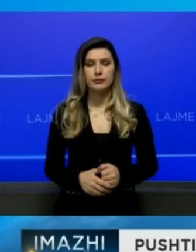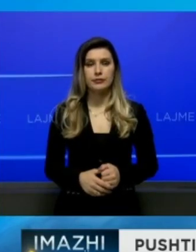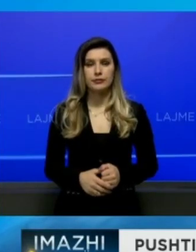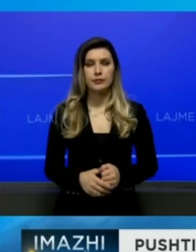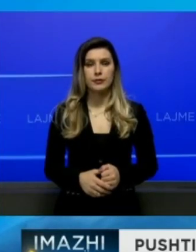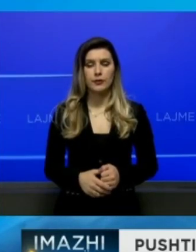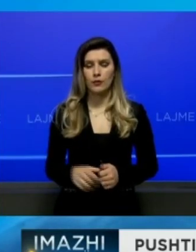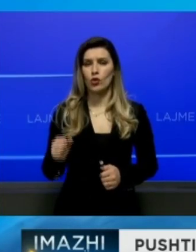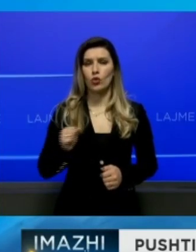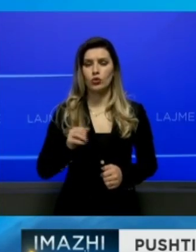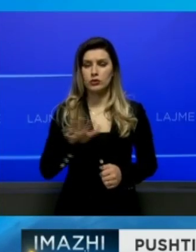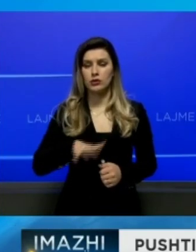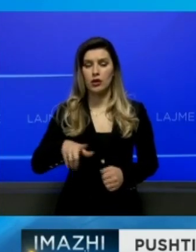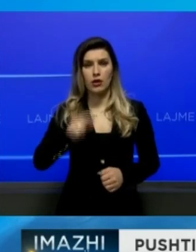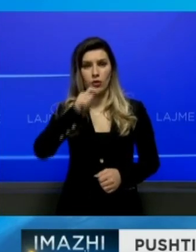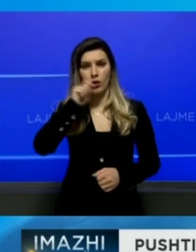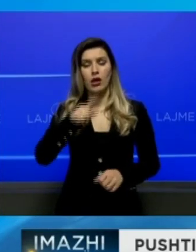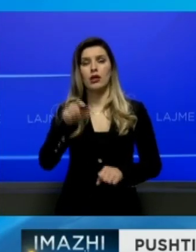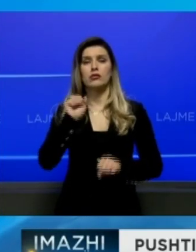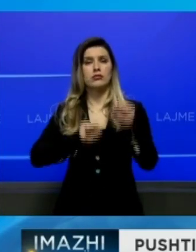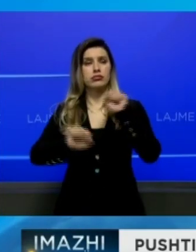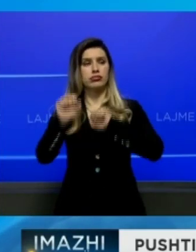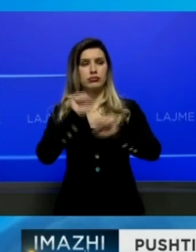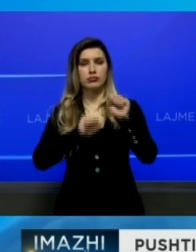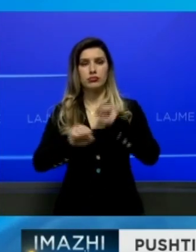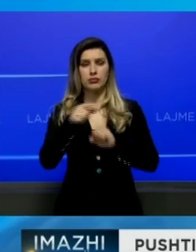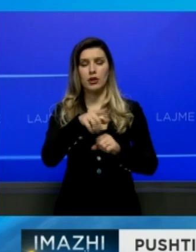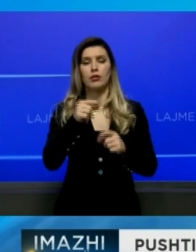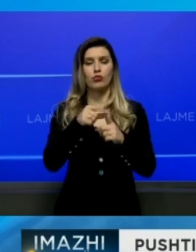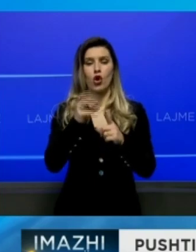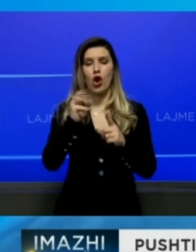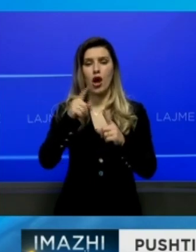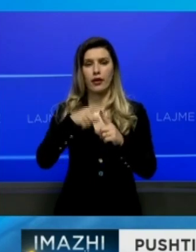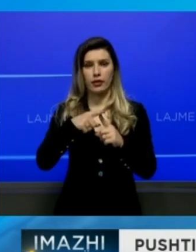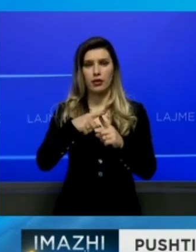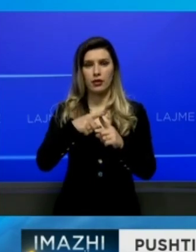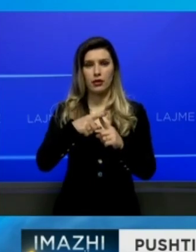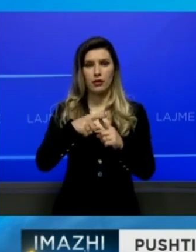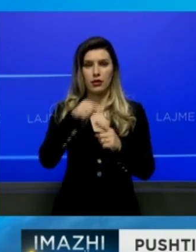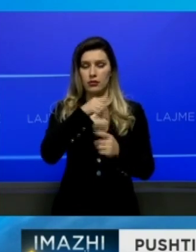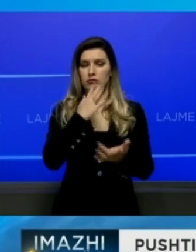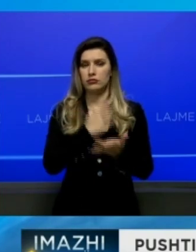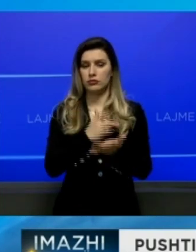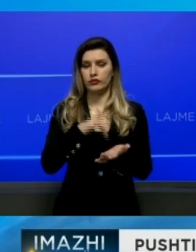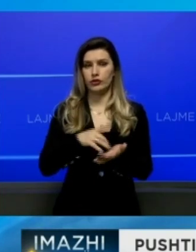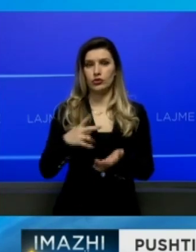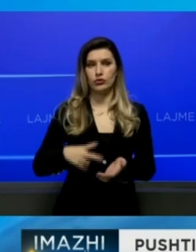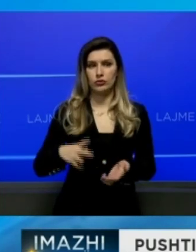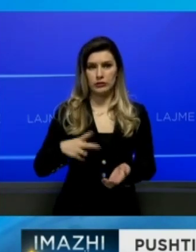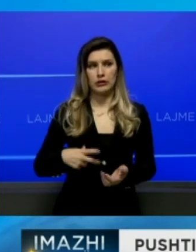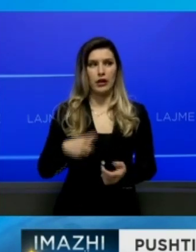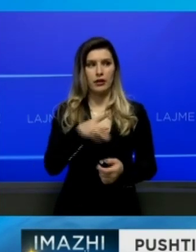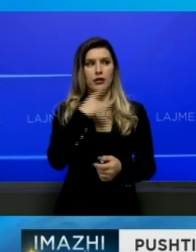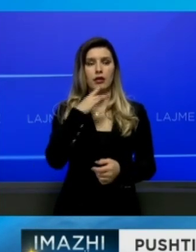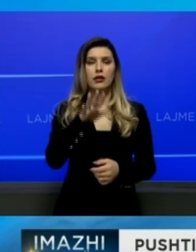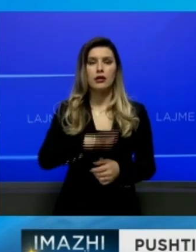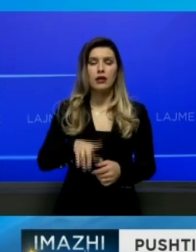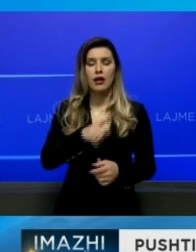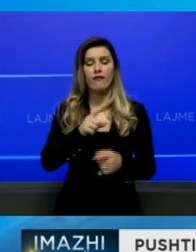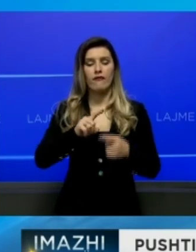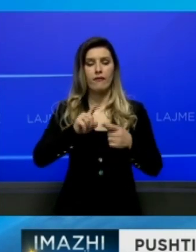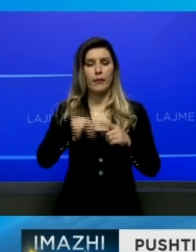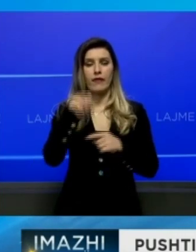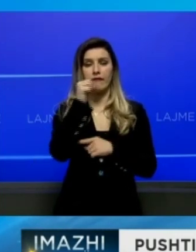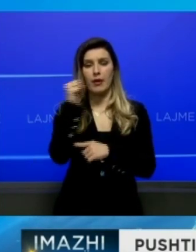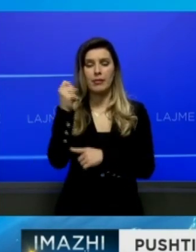Forcat ukrainase po vazhdojnë të rezistojnë sulmeve ruse në qytetin Port Juglindor të Mariupolit, ku sipas mediave thuhet se situata në fabrikën e hekurit